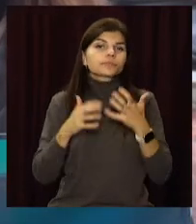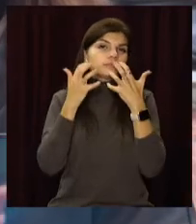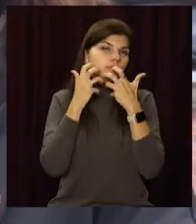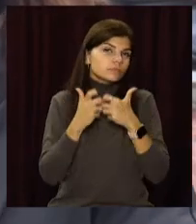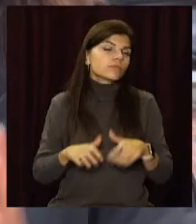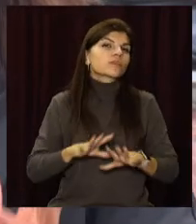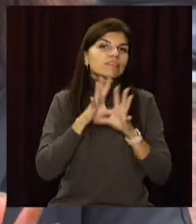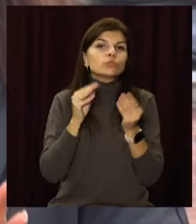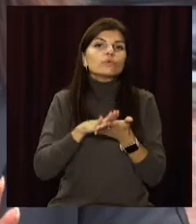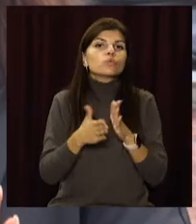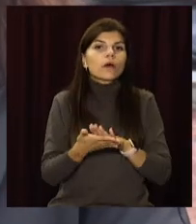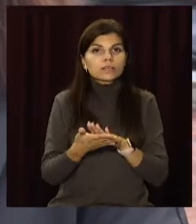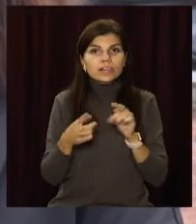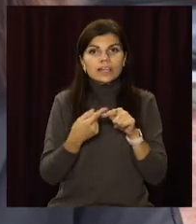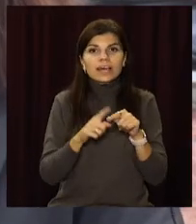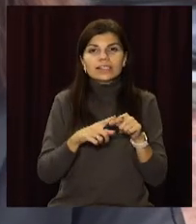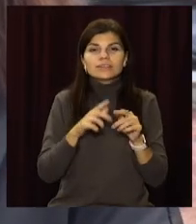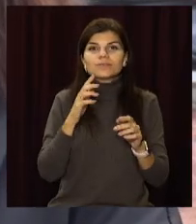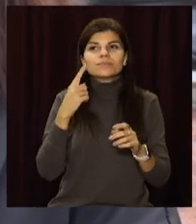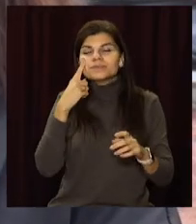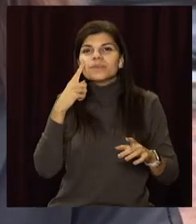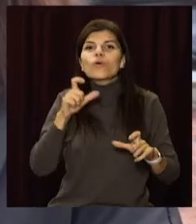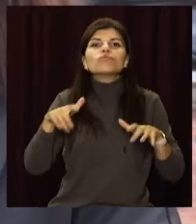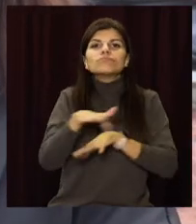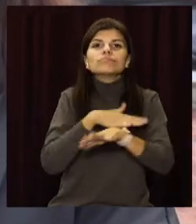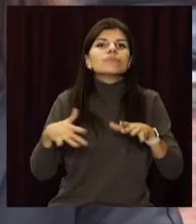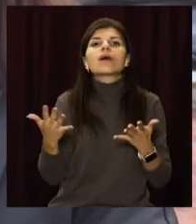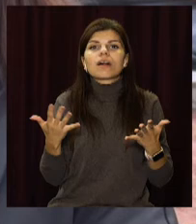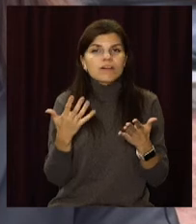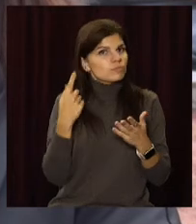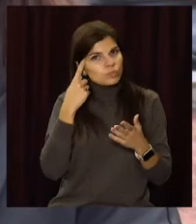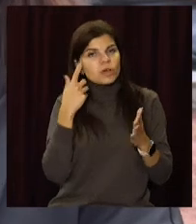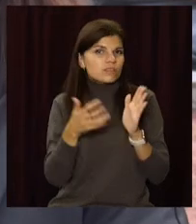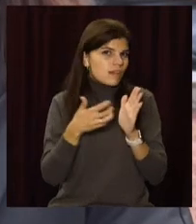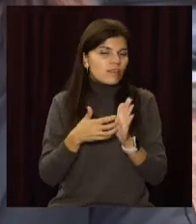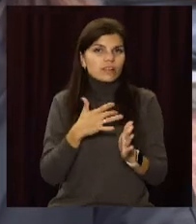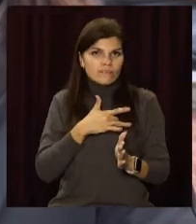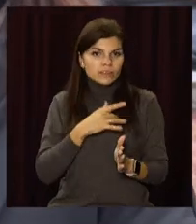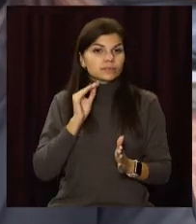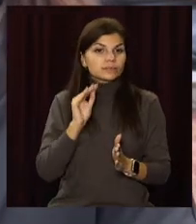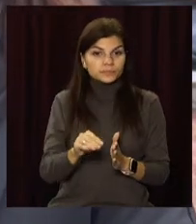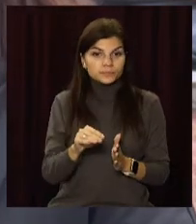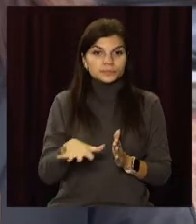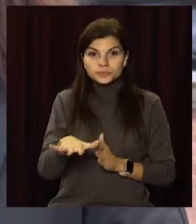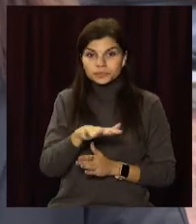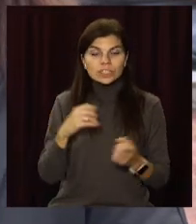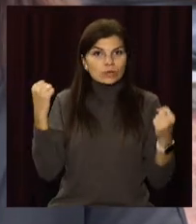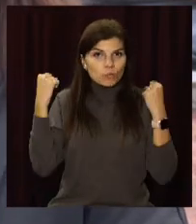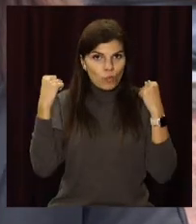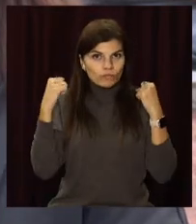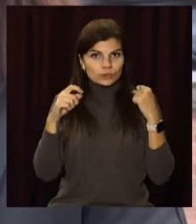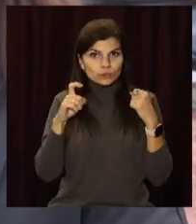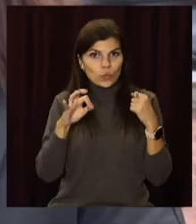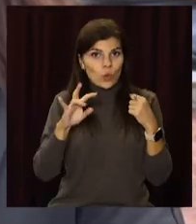Проаналізували всю ситуацію цього сквера і нашого міста, подумали, що не вистачає, мабуть, тут спортивної